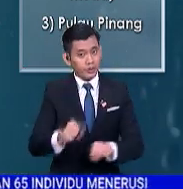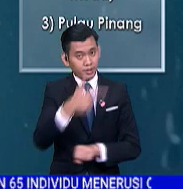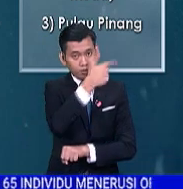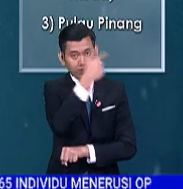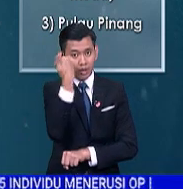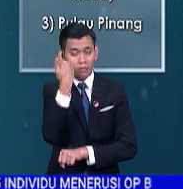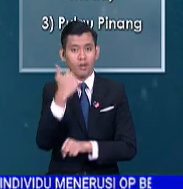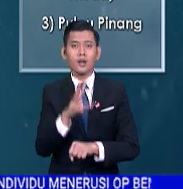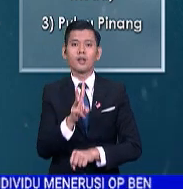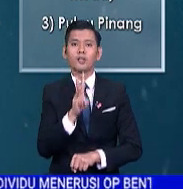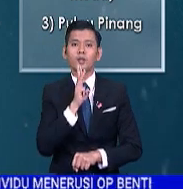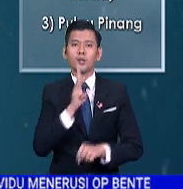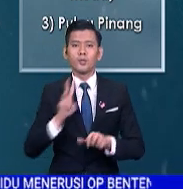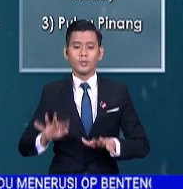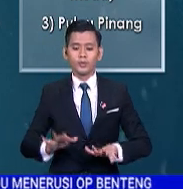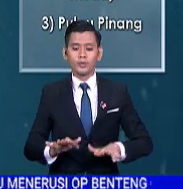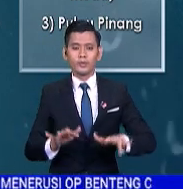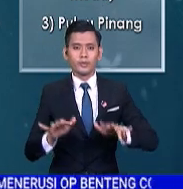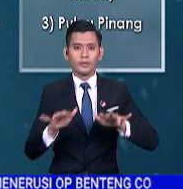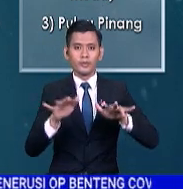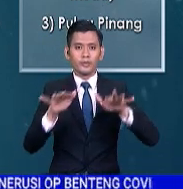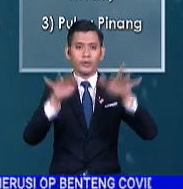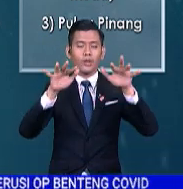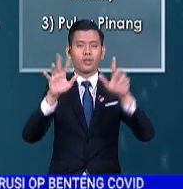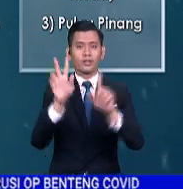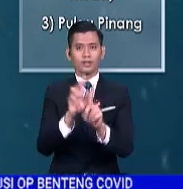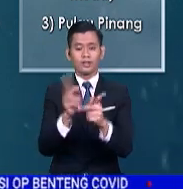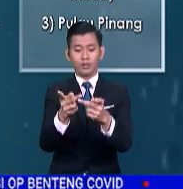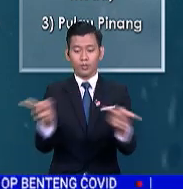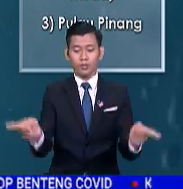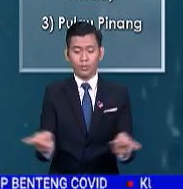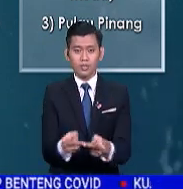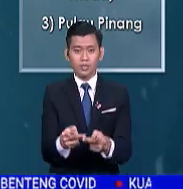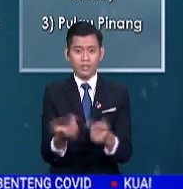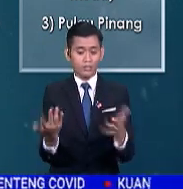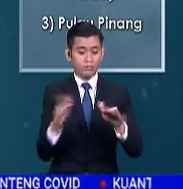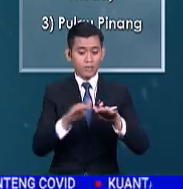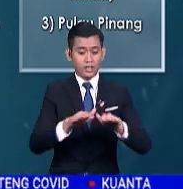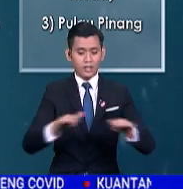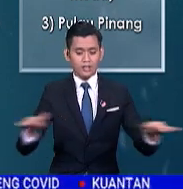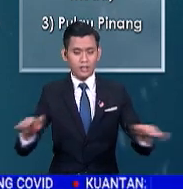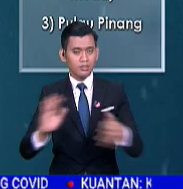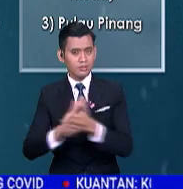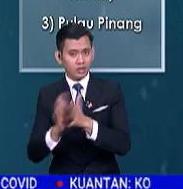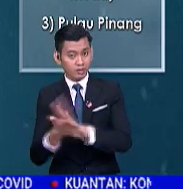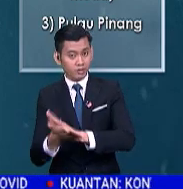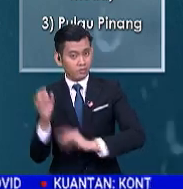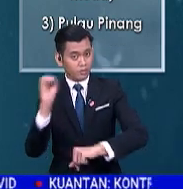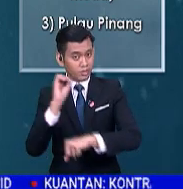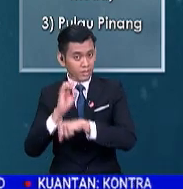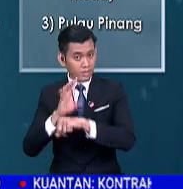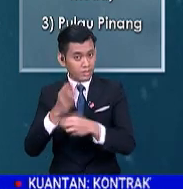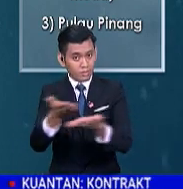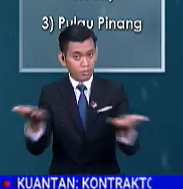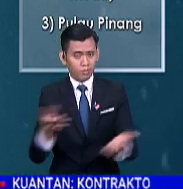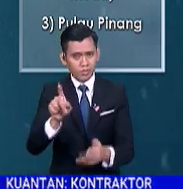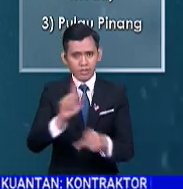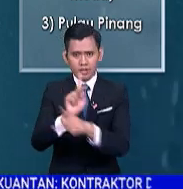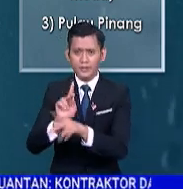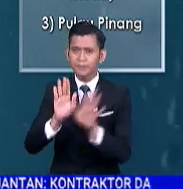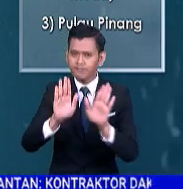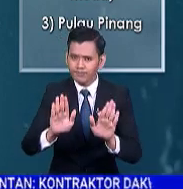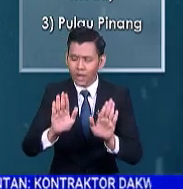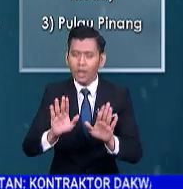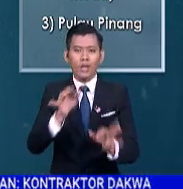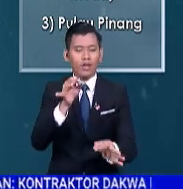menyebabkan keadaan banjir di beberapa kawasan yang berkedudukan rendah dan kami menasihatkan penduduk setempat agar sentiasa berwaspada